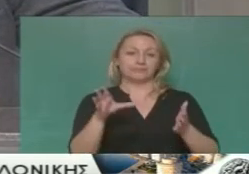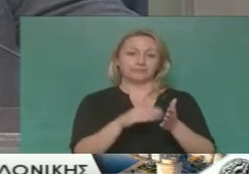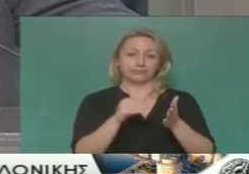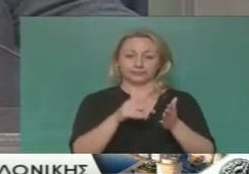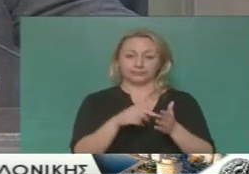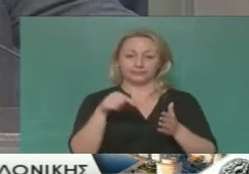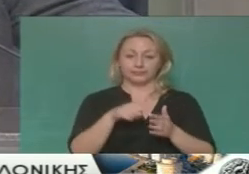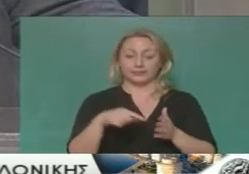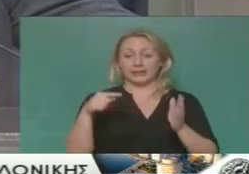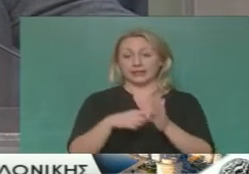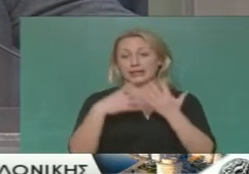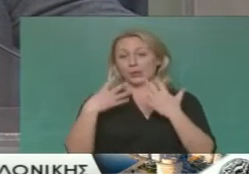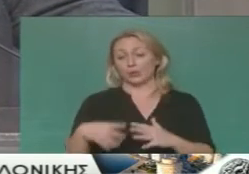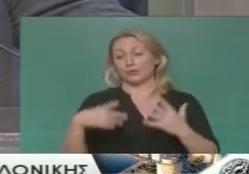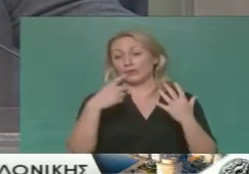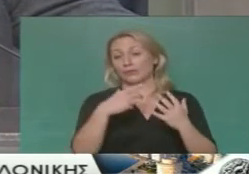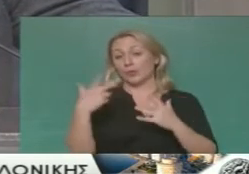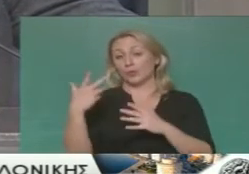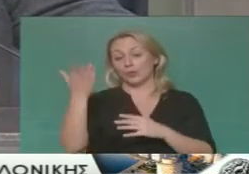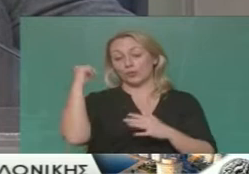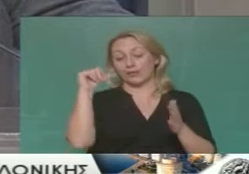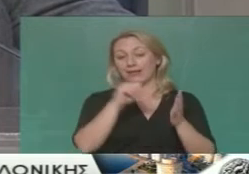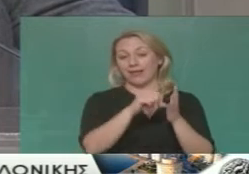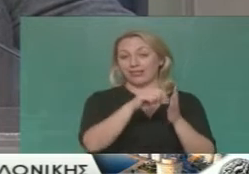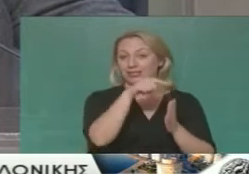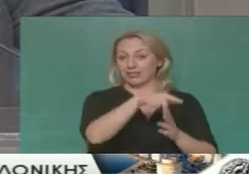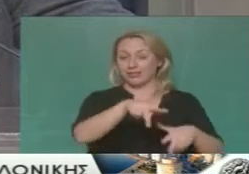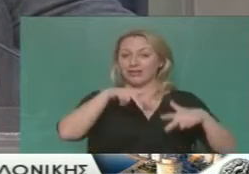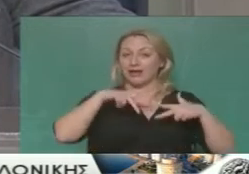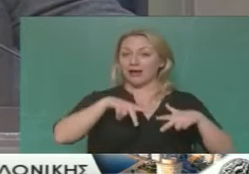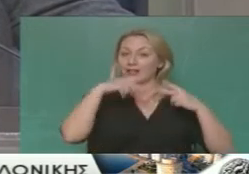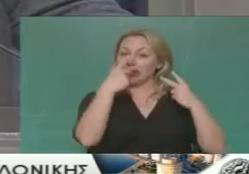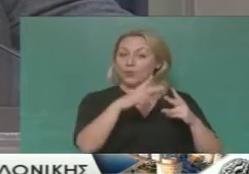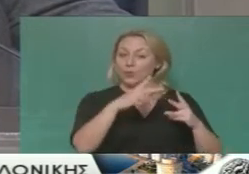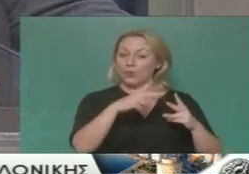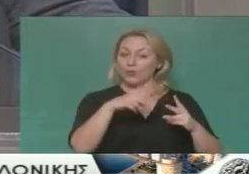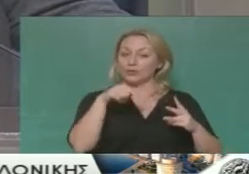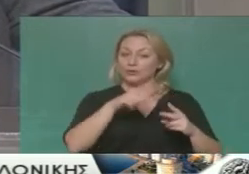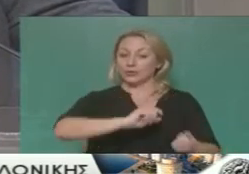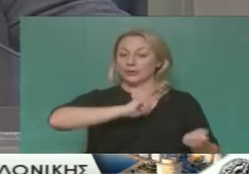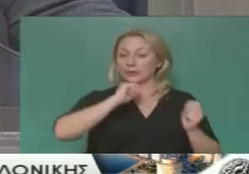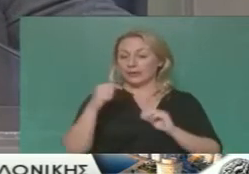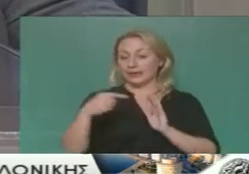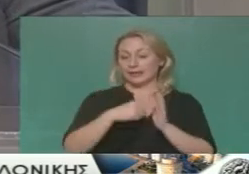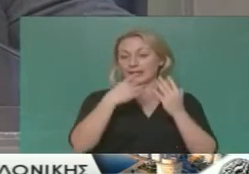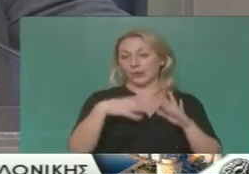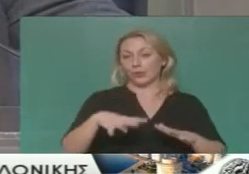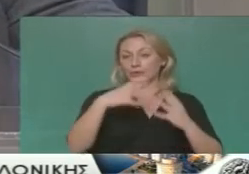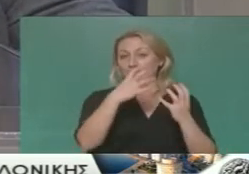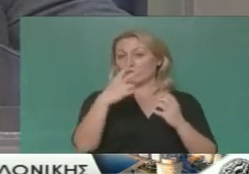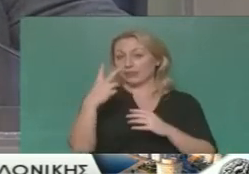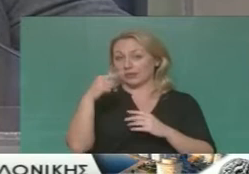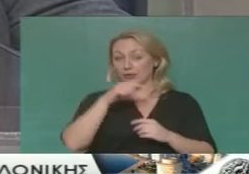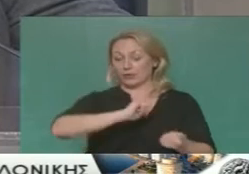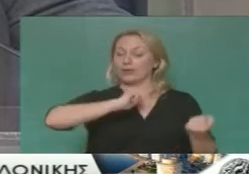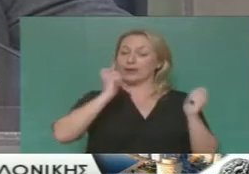που υπάρχει από το 1978 στην Αθήνα, την οποία ήταν τότε κρατικές, ήταν μάλλον κρατικοποιήθηκαν μέχρι το 1992, Να ξέρετε, γι'